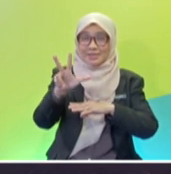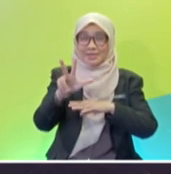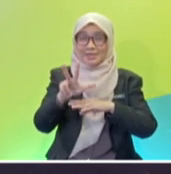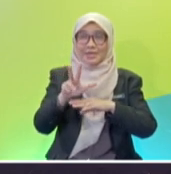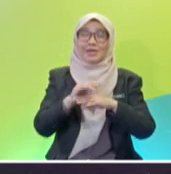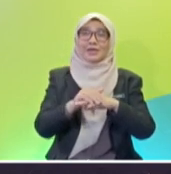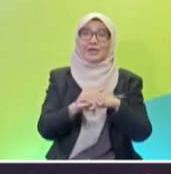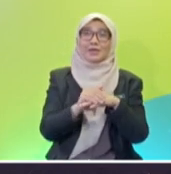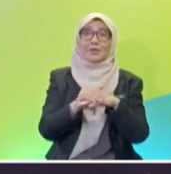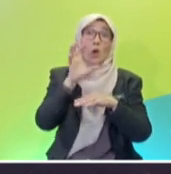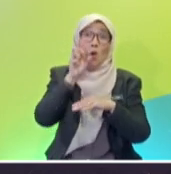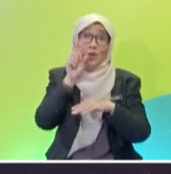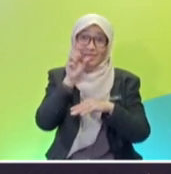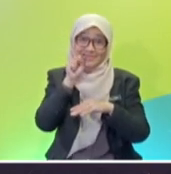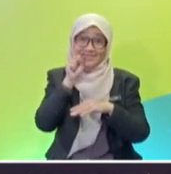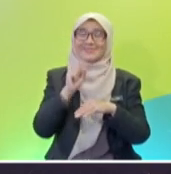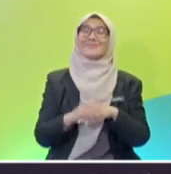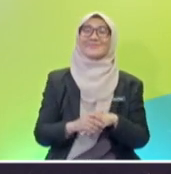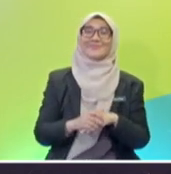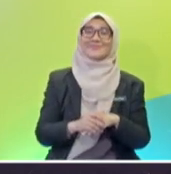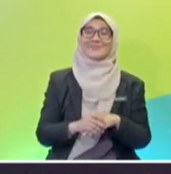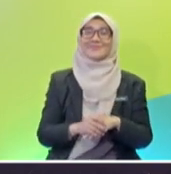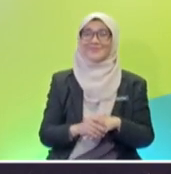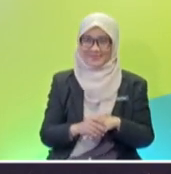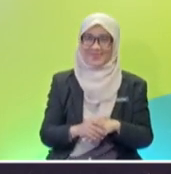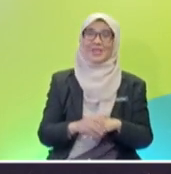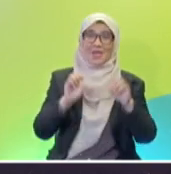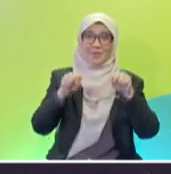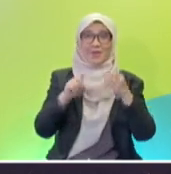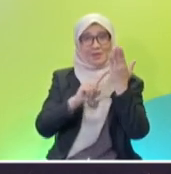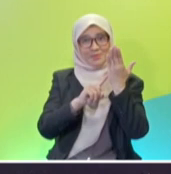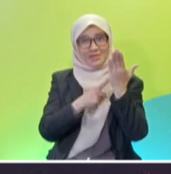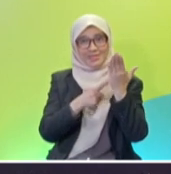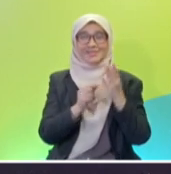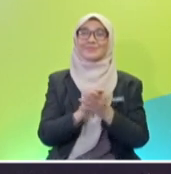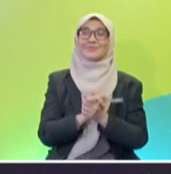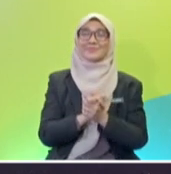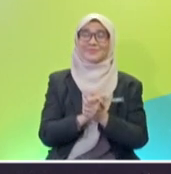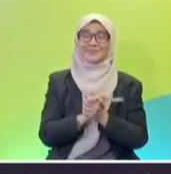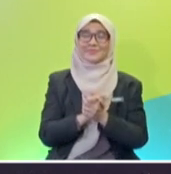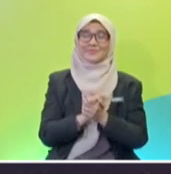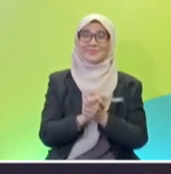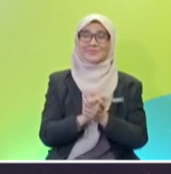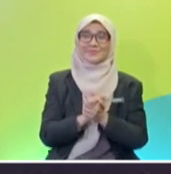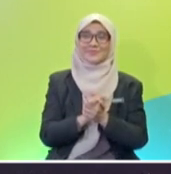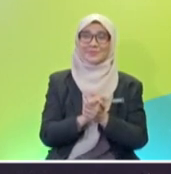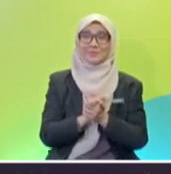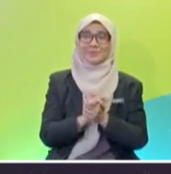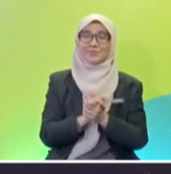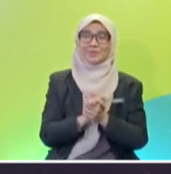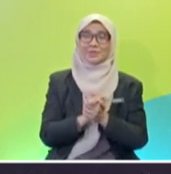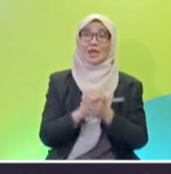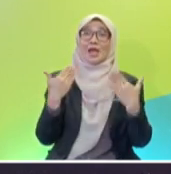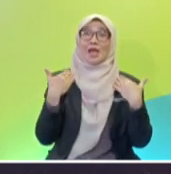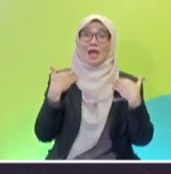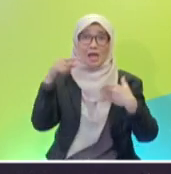balik. Tak nak. Saya nak menang ni, cikgu. Boleh kita mula? Boleh kita mula, cikgu? Boleh. Baik, saya sudah kita, setia. Kita ada pintu untuk kita apa